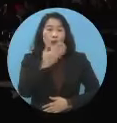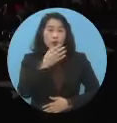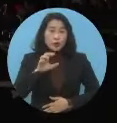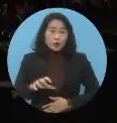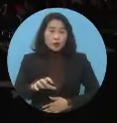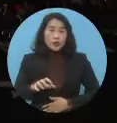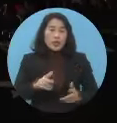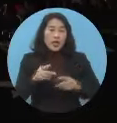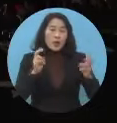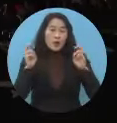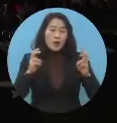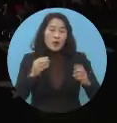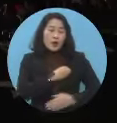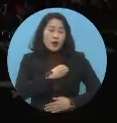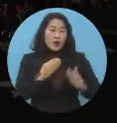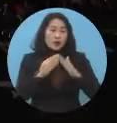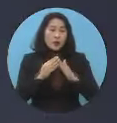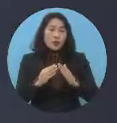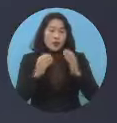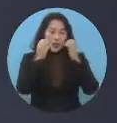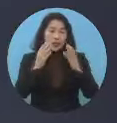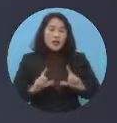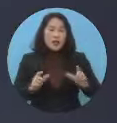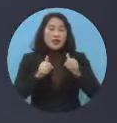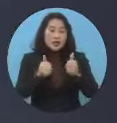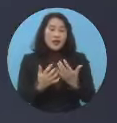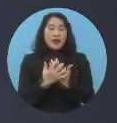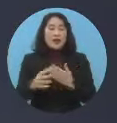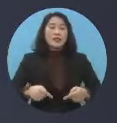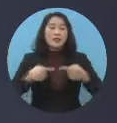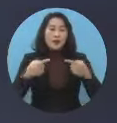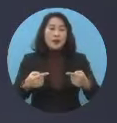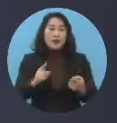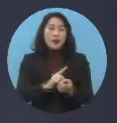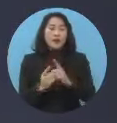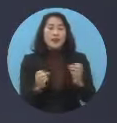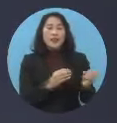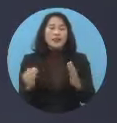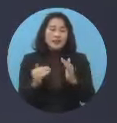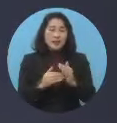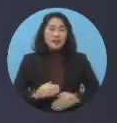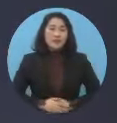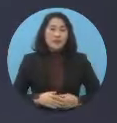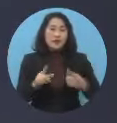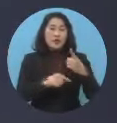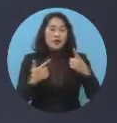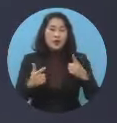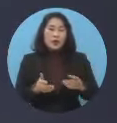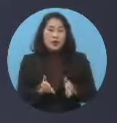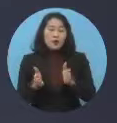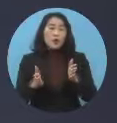여수 등 상공회의소 신년인사회 에 참석해 전남 경제발전을 4 짐 하고 덕담을 나누었습니다 이어